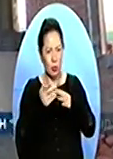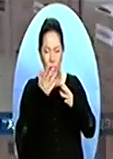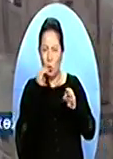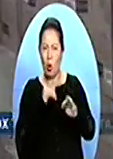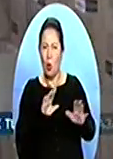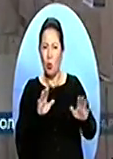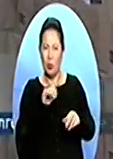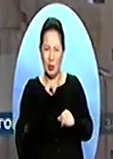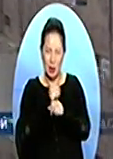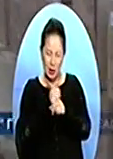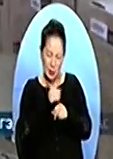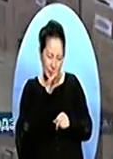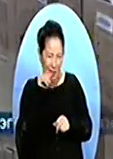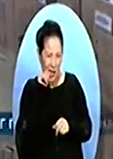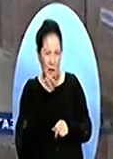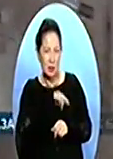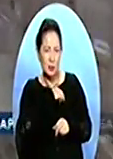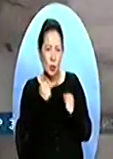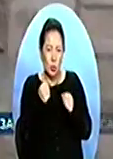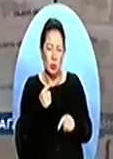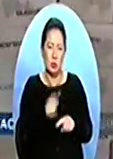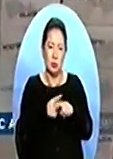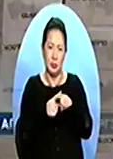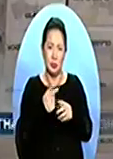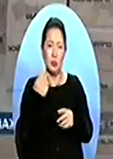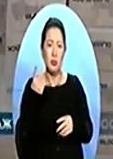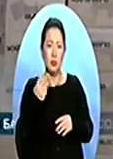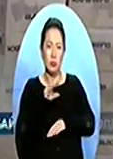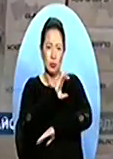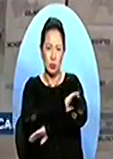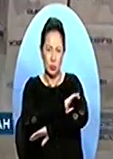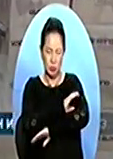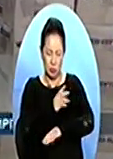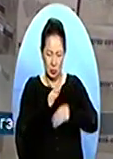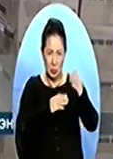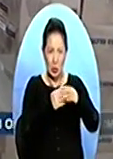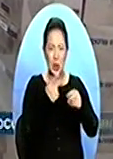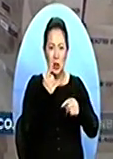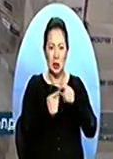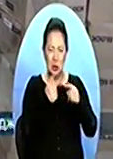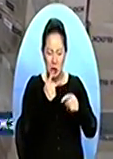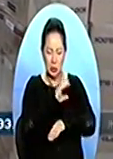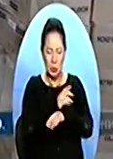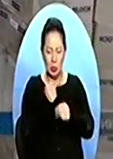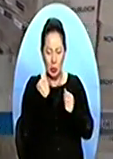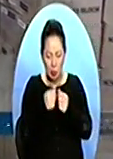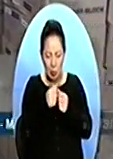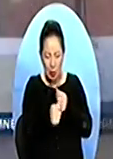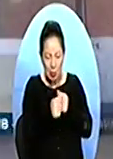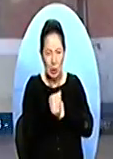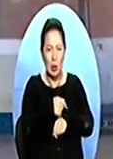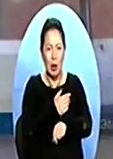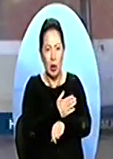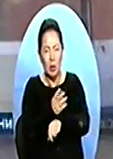орхичихгүй тулд гүйцэтгэгч компани нь хүчтгэл хийжээ. За бараг 2 сургууль барьчих мөнгөөр нэг сургуулийг олон жил барьж цаг хугацаа алдаж дээр нь